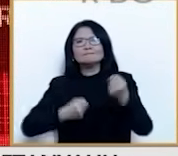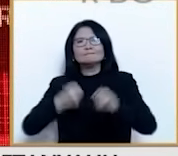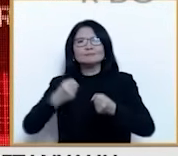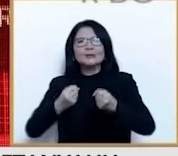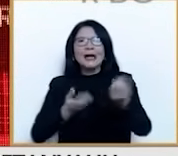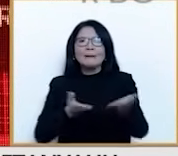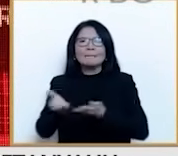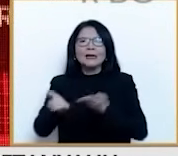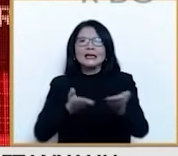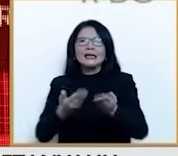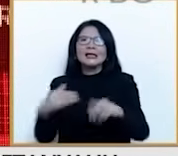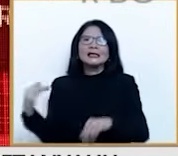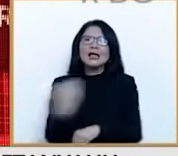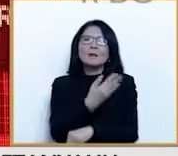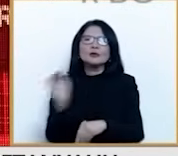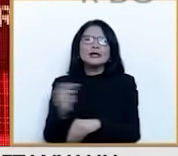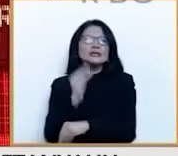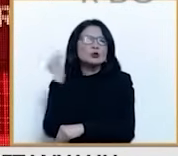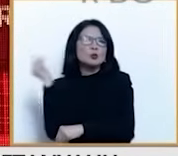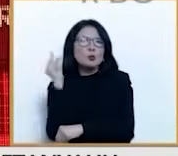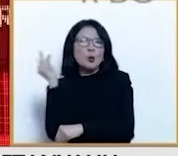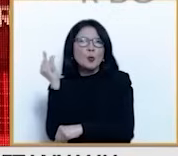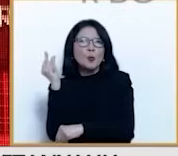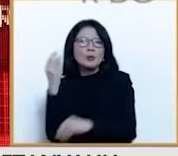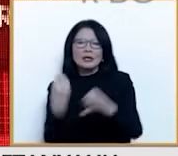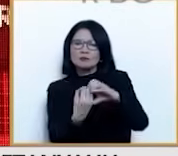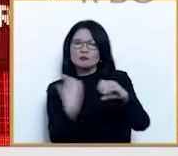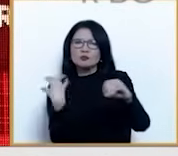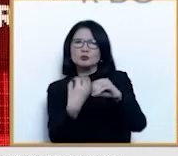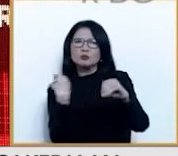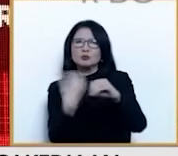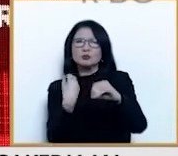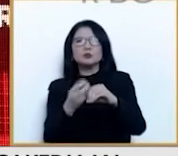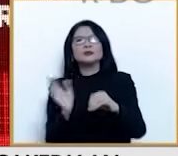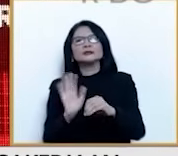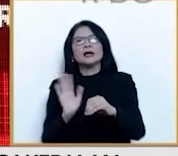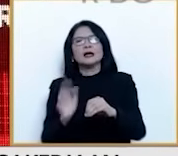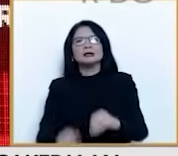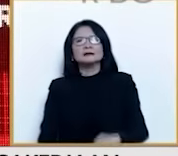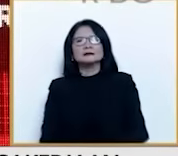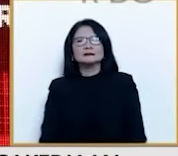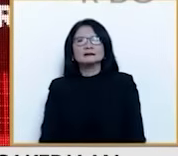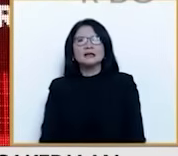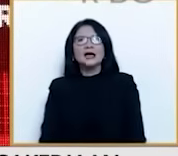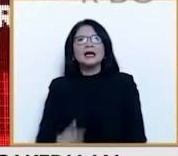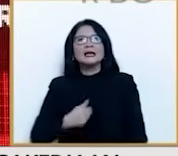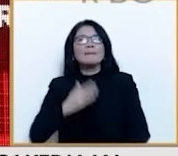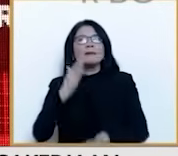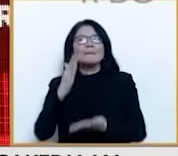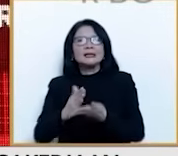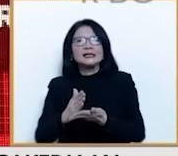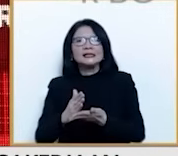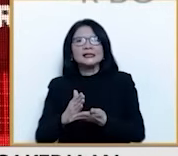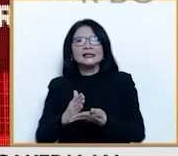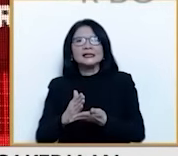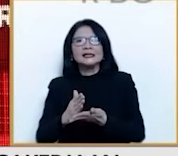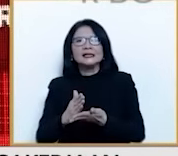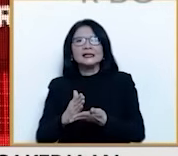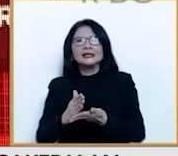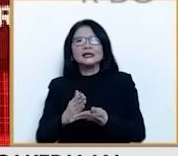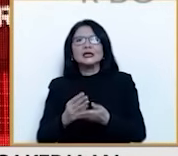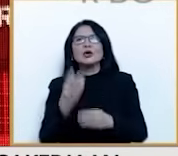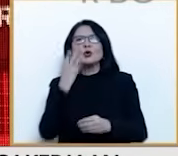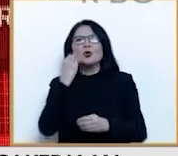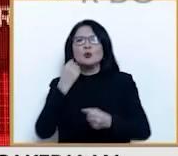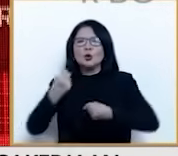penyediaan layanan transportasi umum yang tidak menghasilkan emisi gas rumah kaca dan membatasi usia